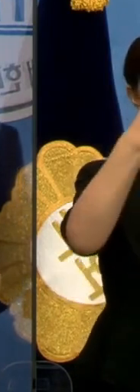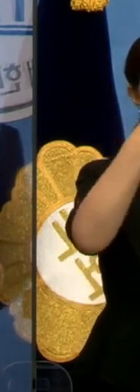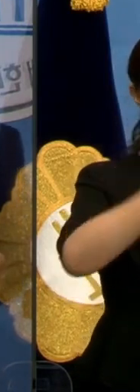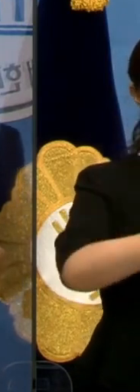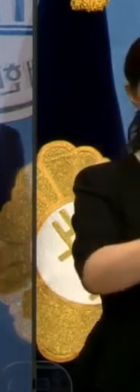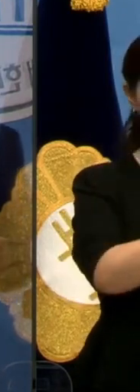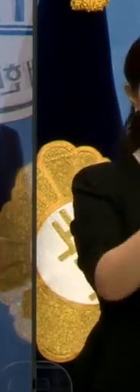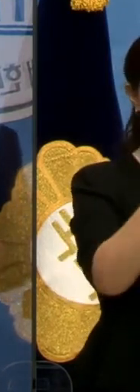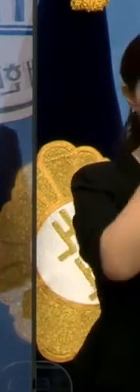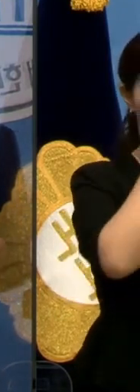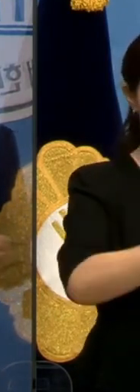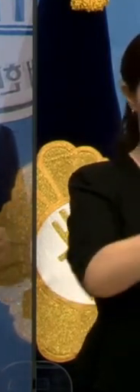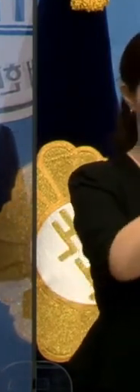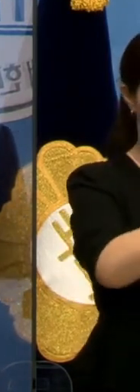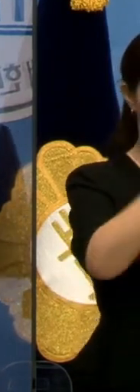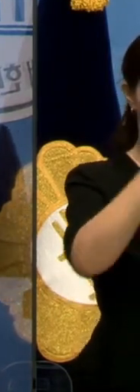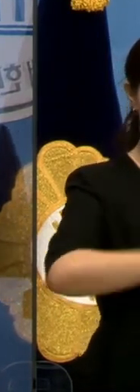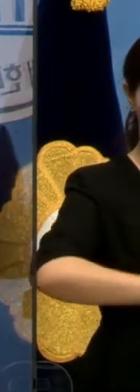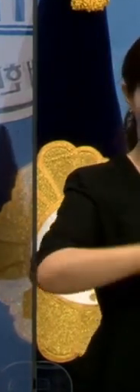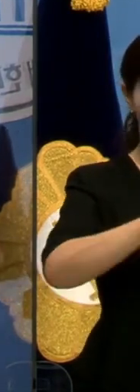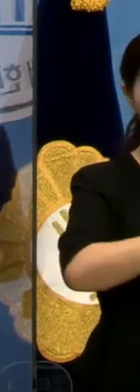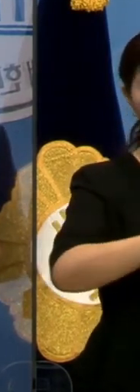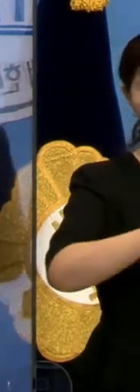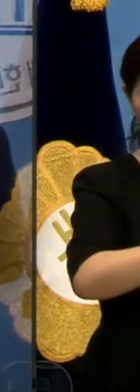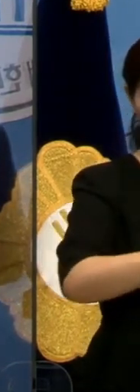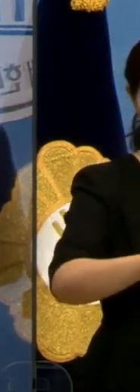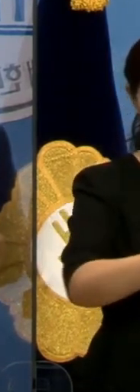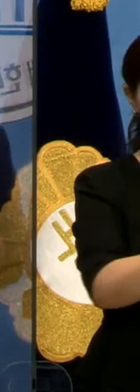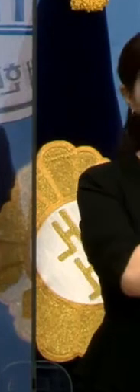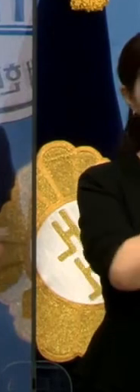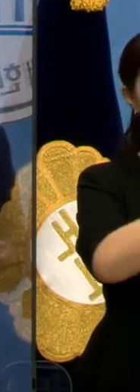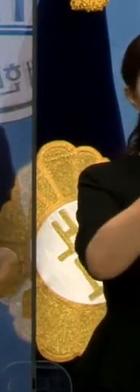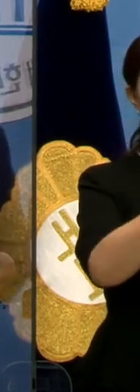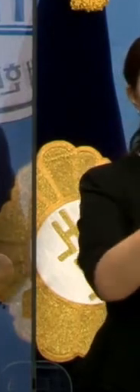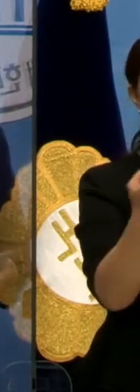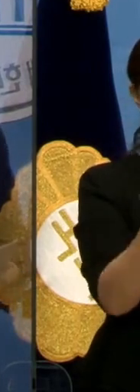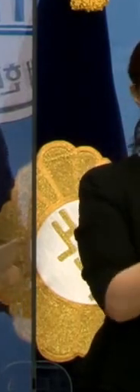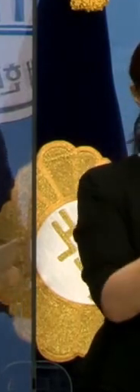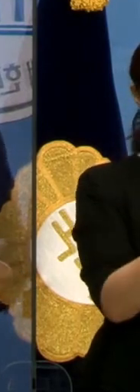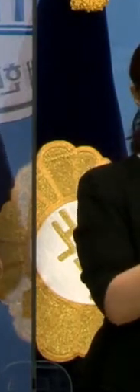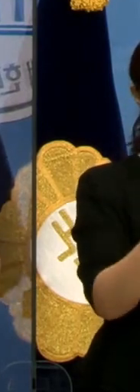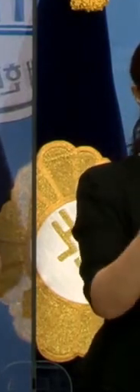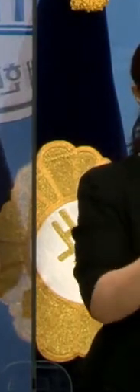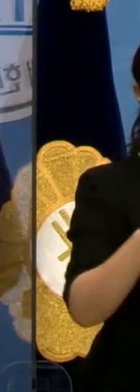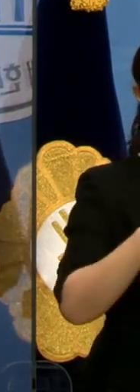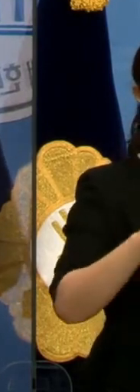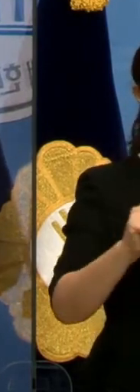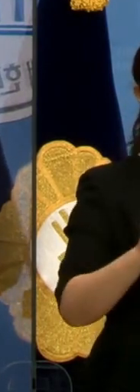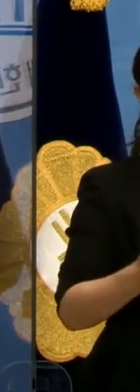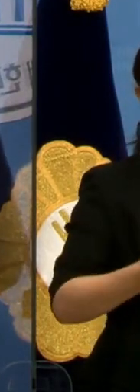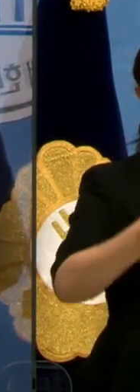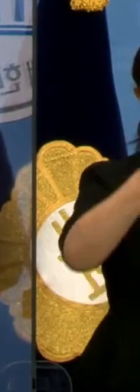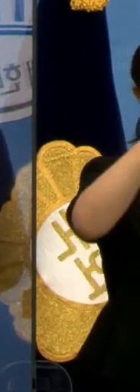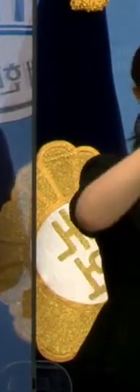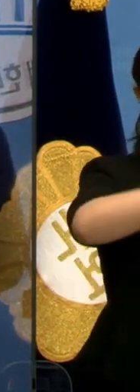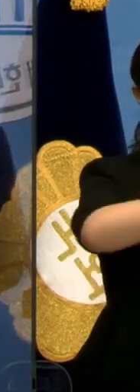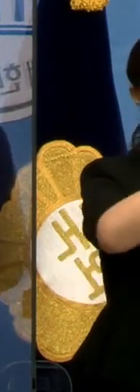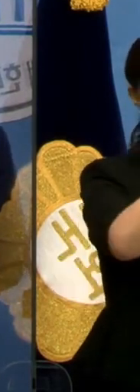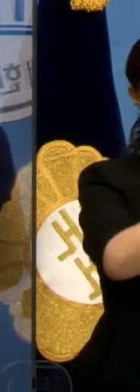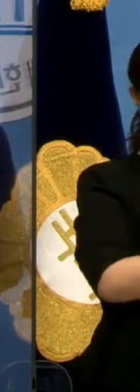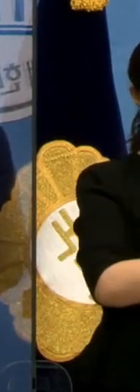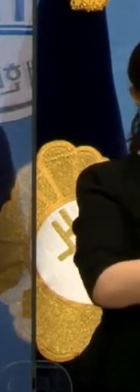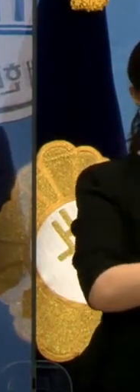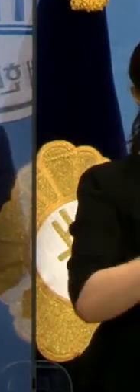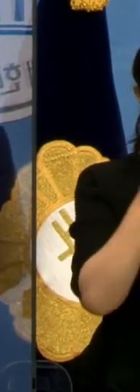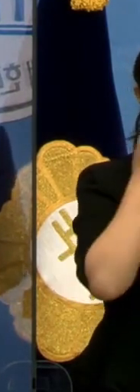자산불평등 해소 방안의 첫 번째 대책으로 저는 택지소유상한법,